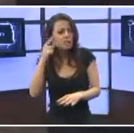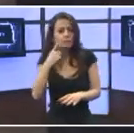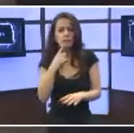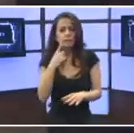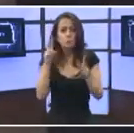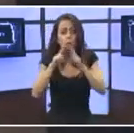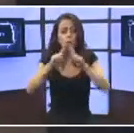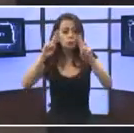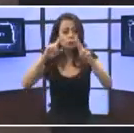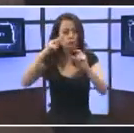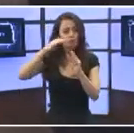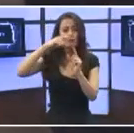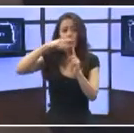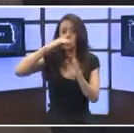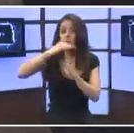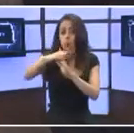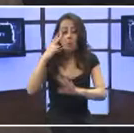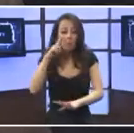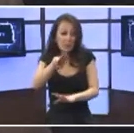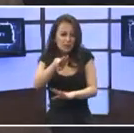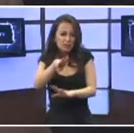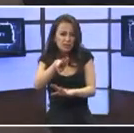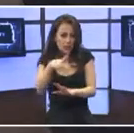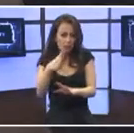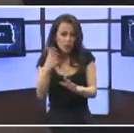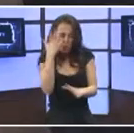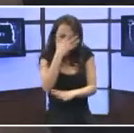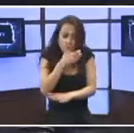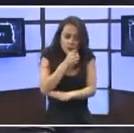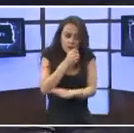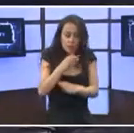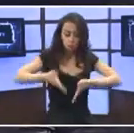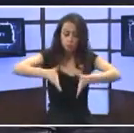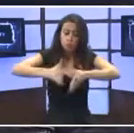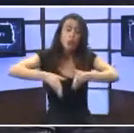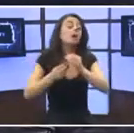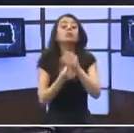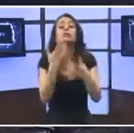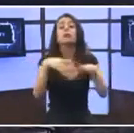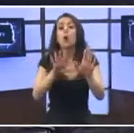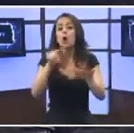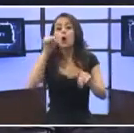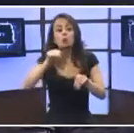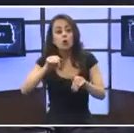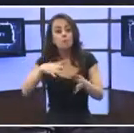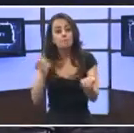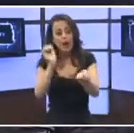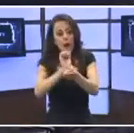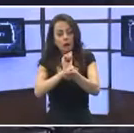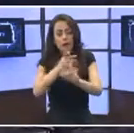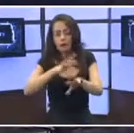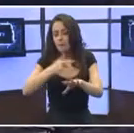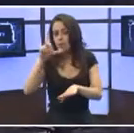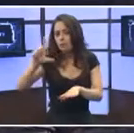açısından dolayı utandığı için dışarı çıkamıyor. Maalesef i̇şte böyle bir en büyük iş aslında burada ailelere düşüyor. Tabii. Benim oğlum